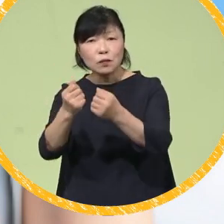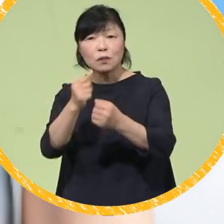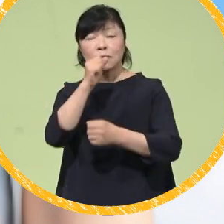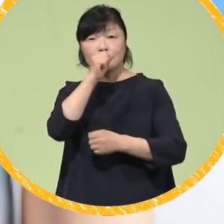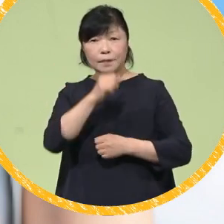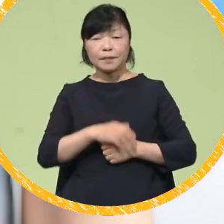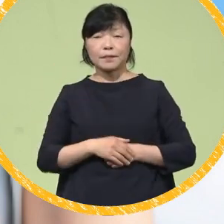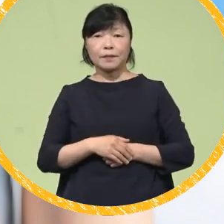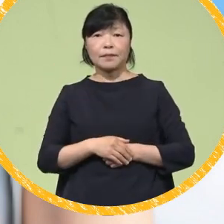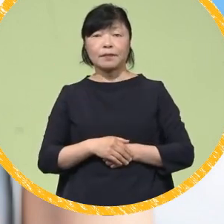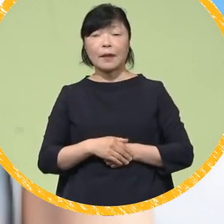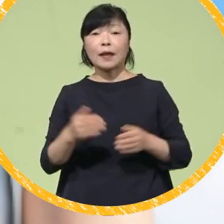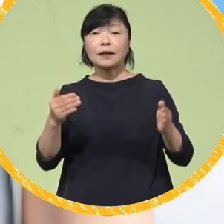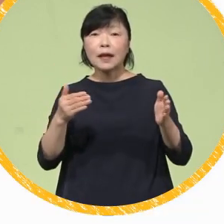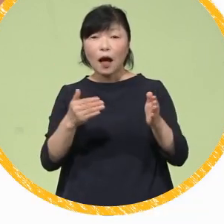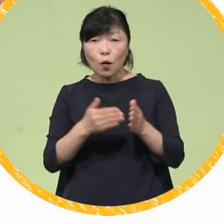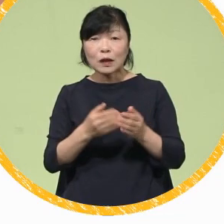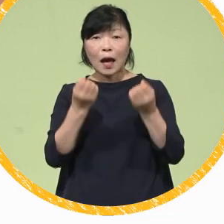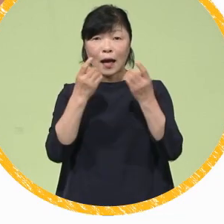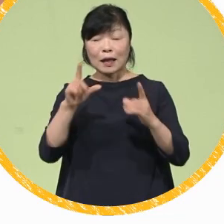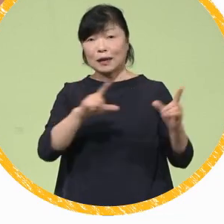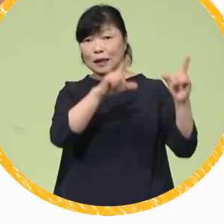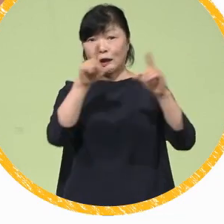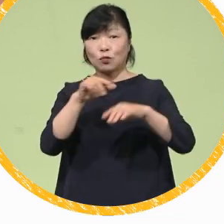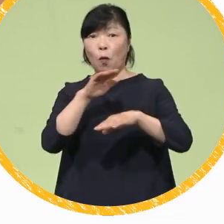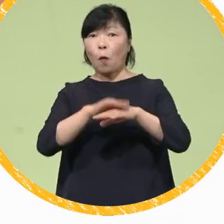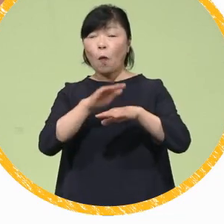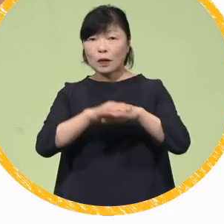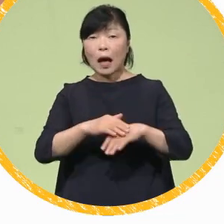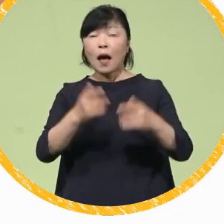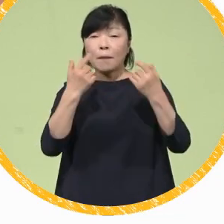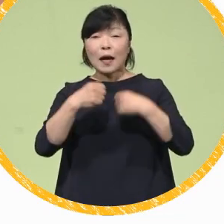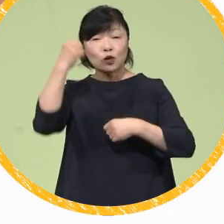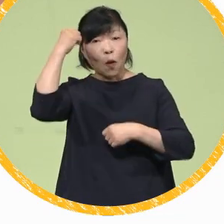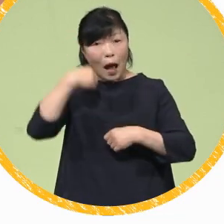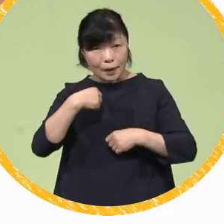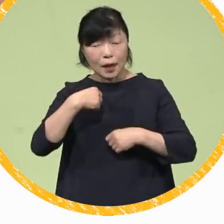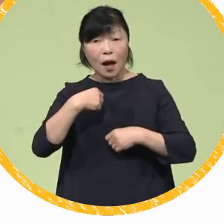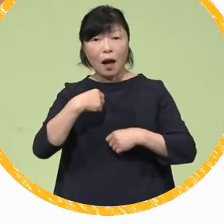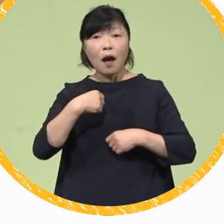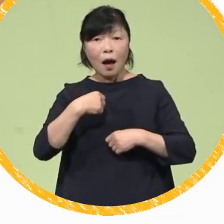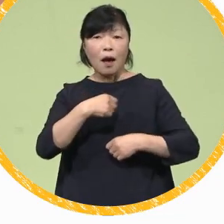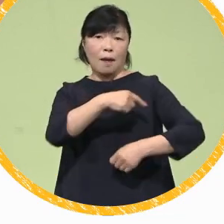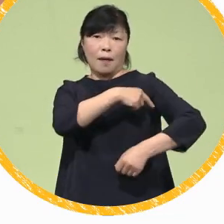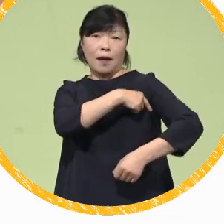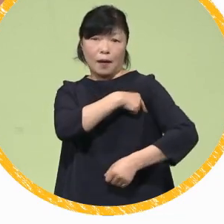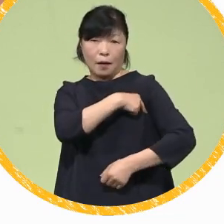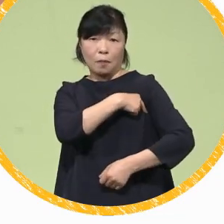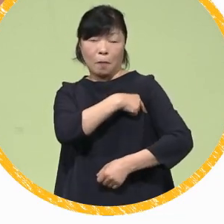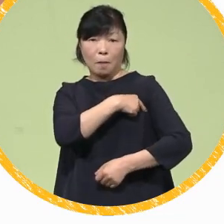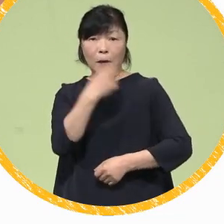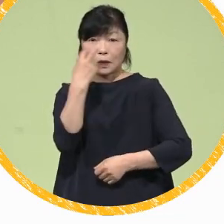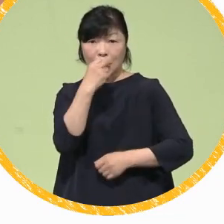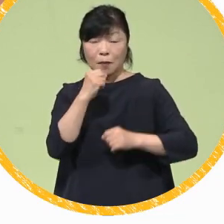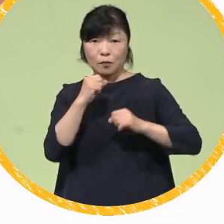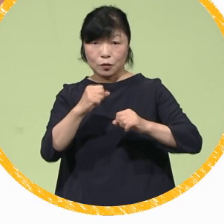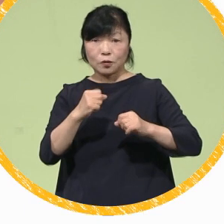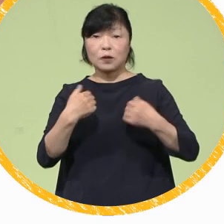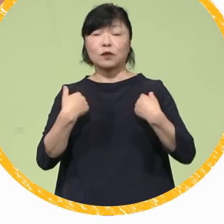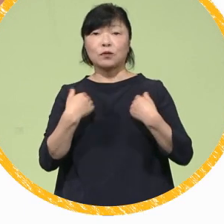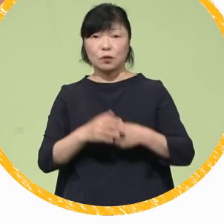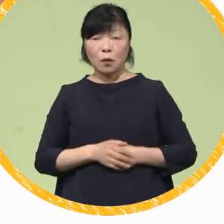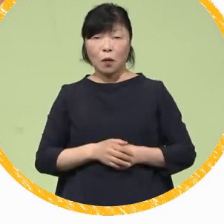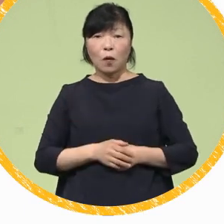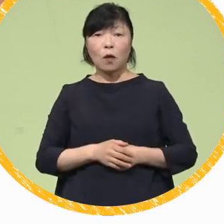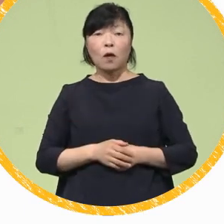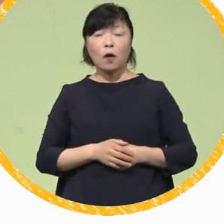う。最後に、新しい生活様式では毎朝の体温測定などの健康チェックを推奨していますが、熱中症予防の